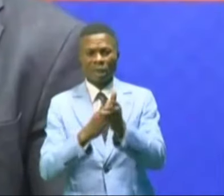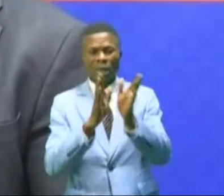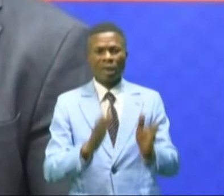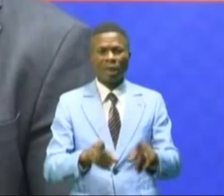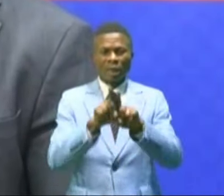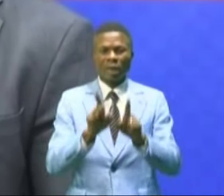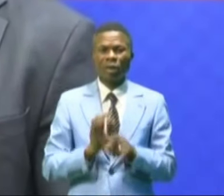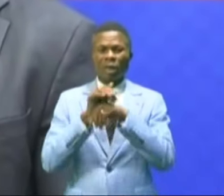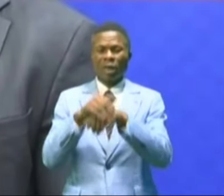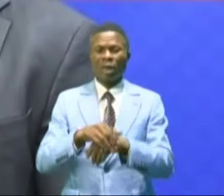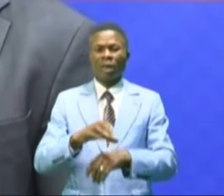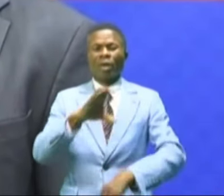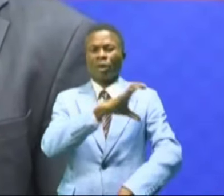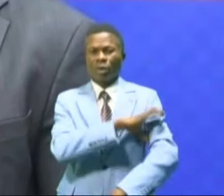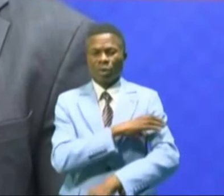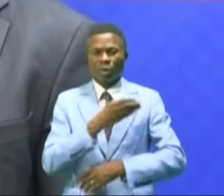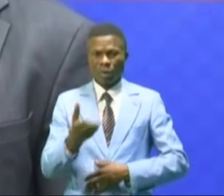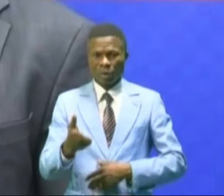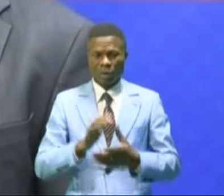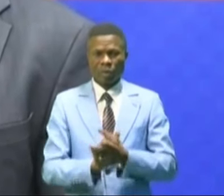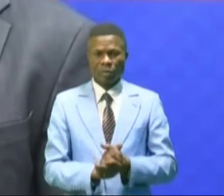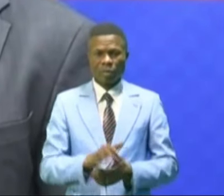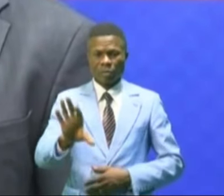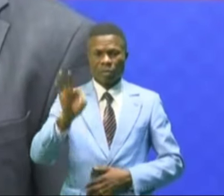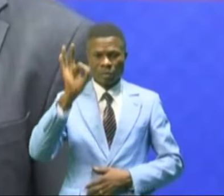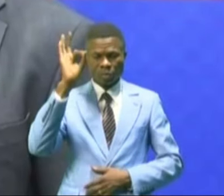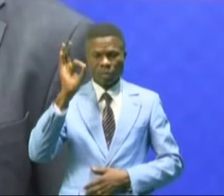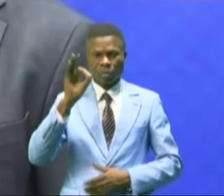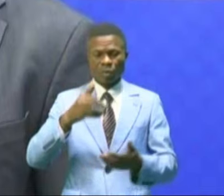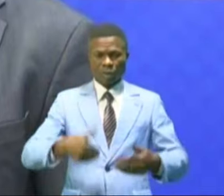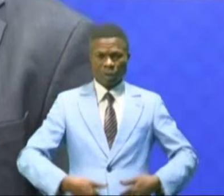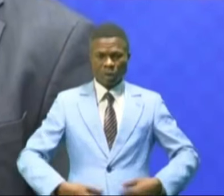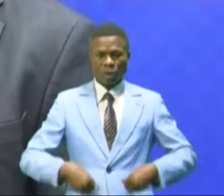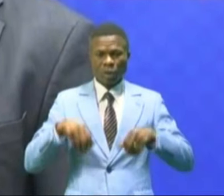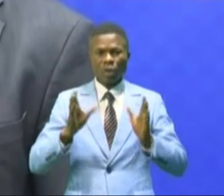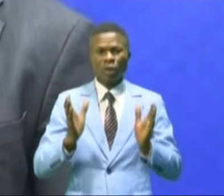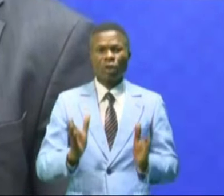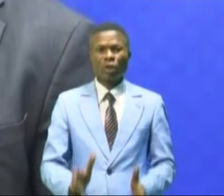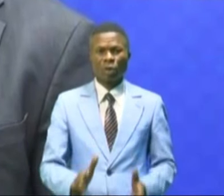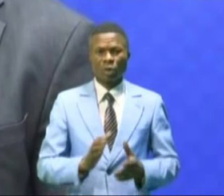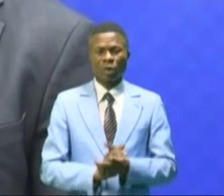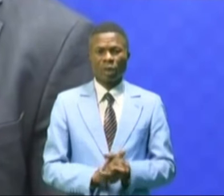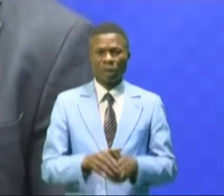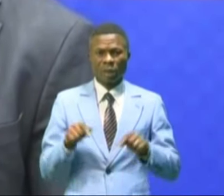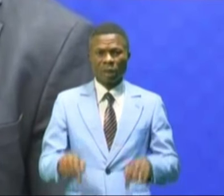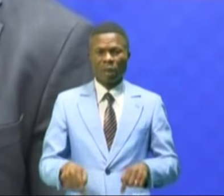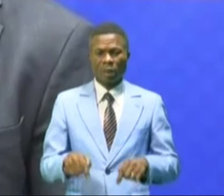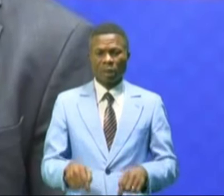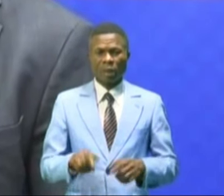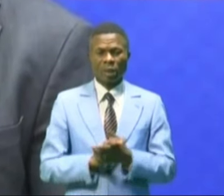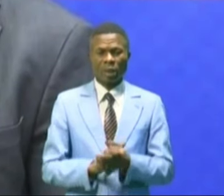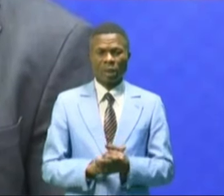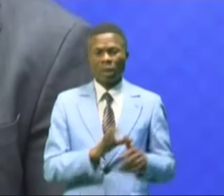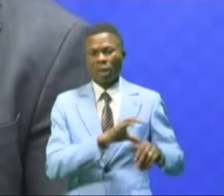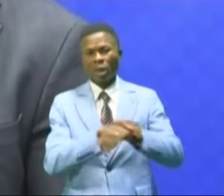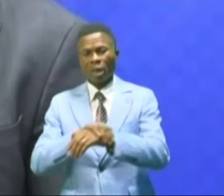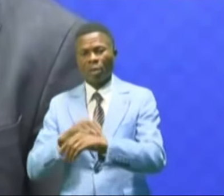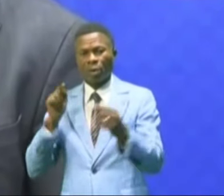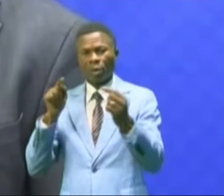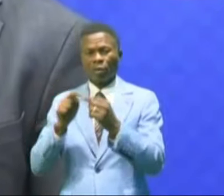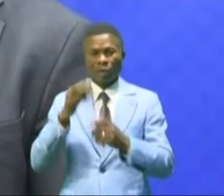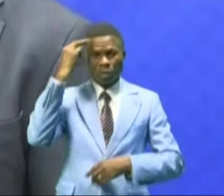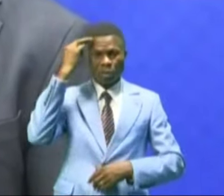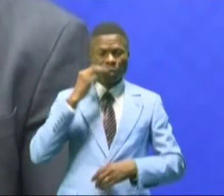engagement civique. Déjà, nous avons ramené ces brillants jeunes Congolais ici auprès du ministre de